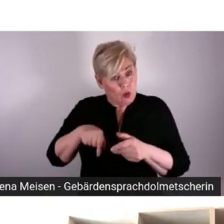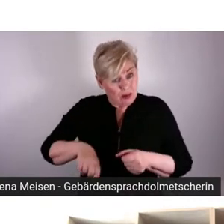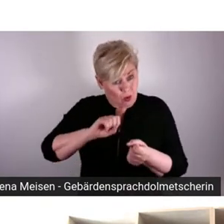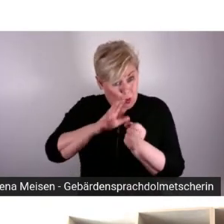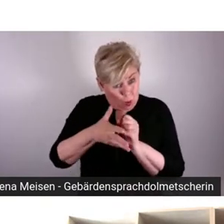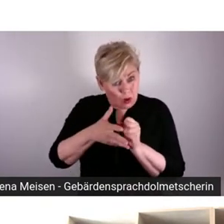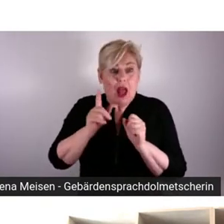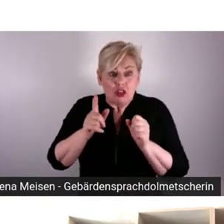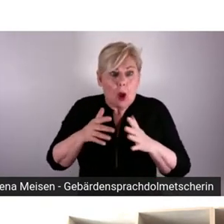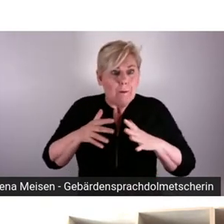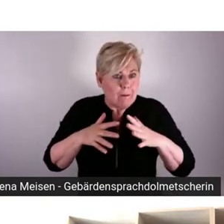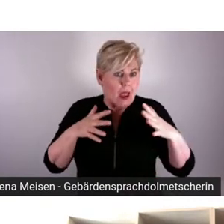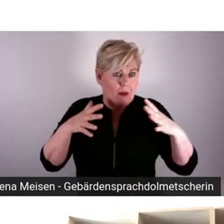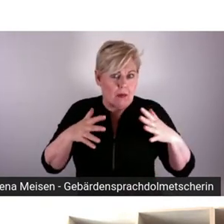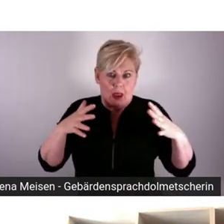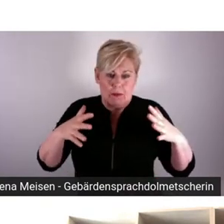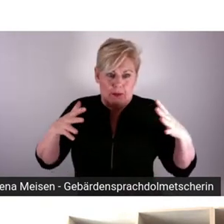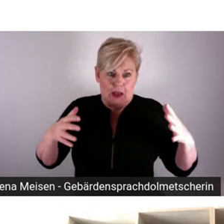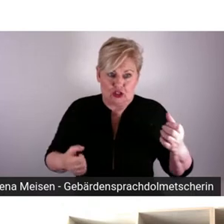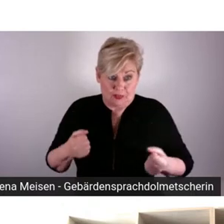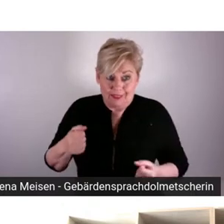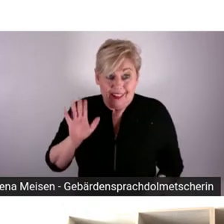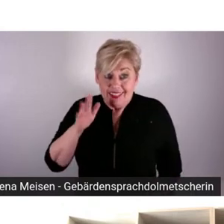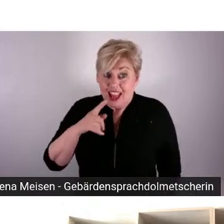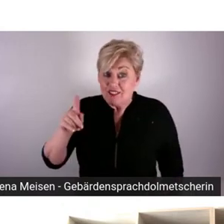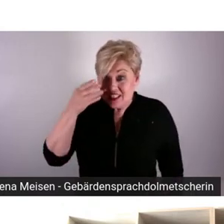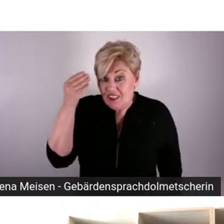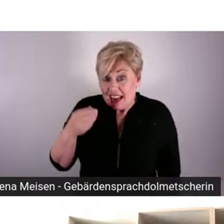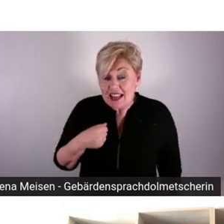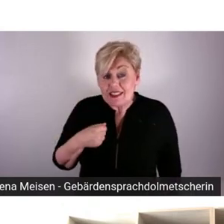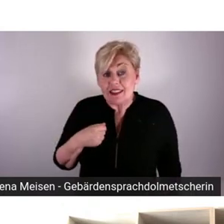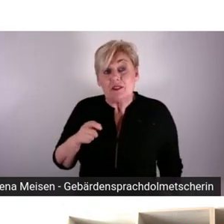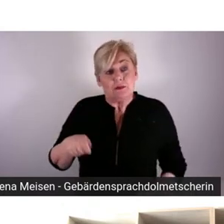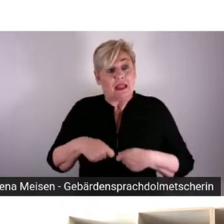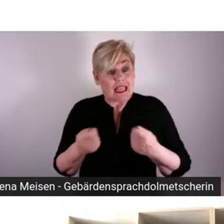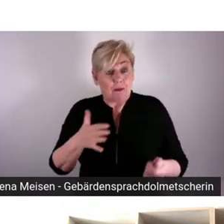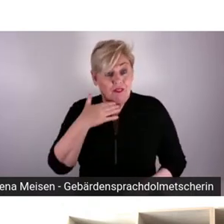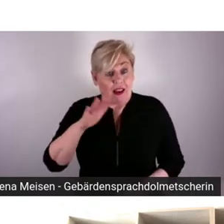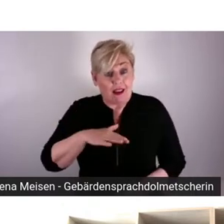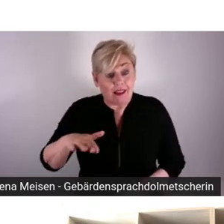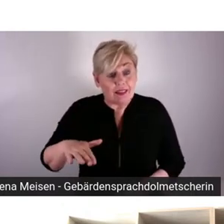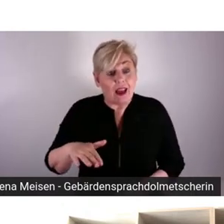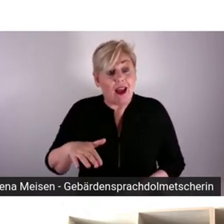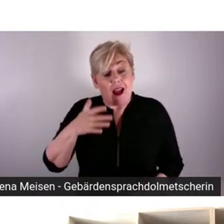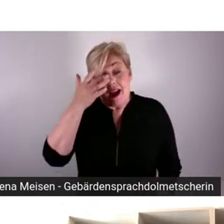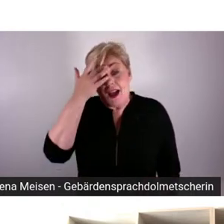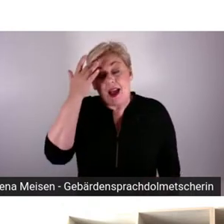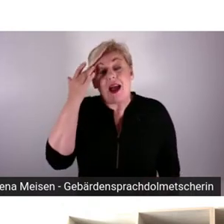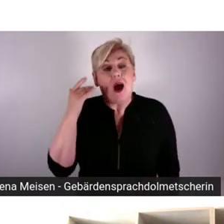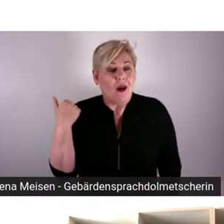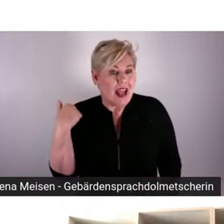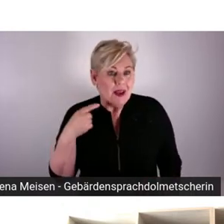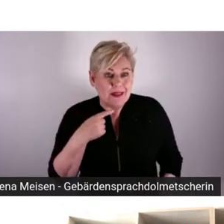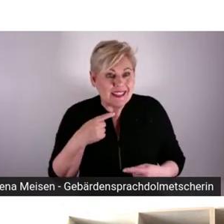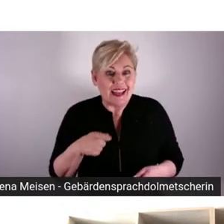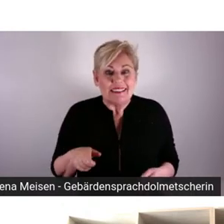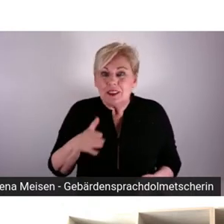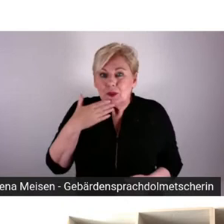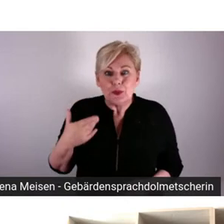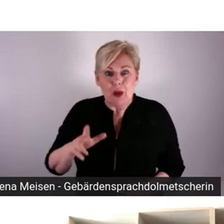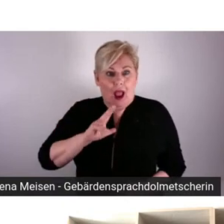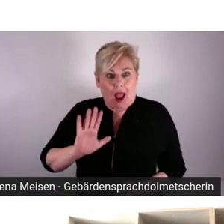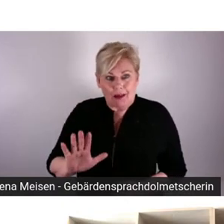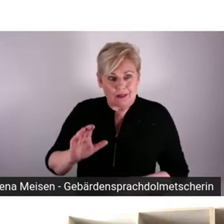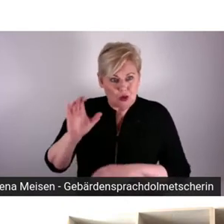alles noch deutlich schwieriger geworden, weil wir dürfen nicht vergessen, es gibt viele Kinder, das ist ja auch in dem Beitrag gesagt worden, die keinen eigenen Computer